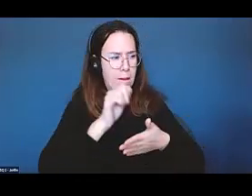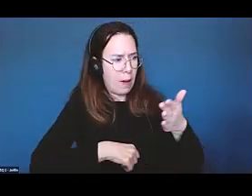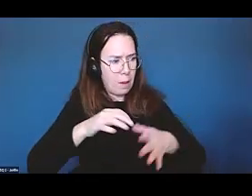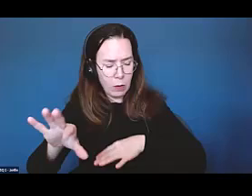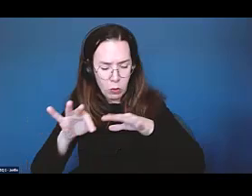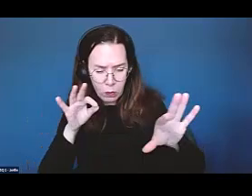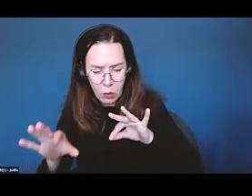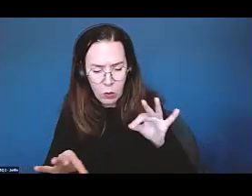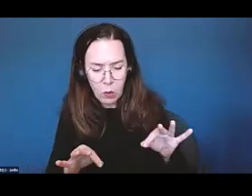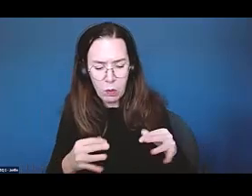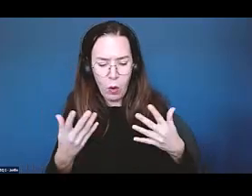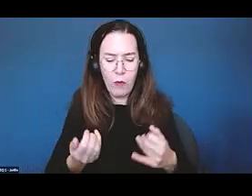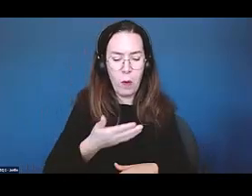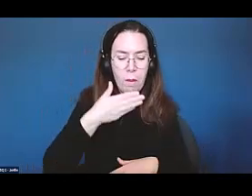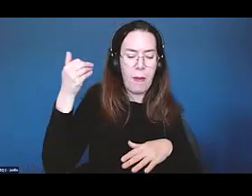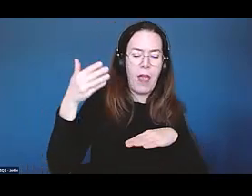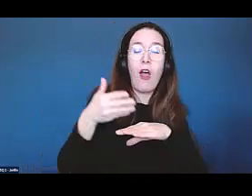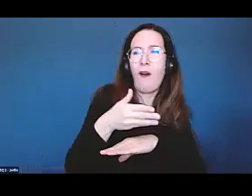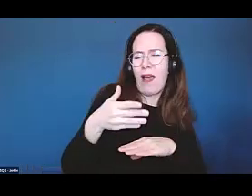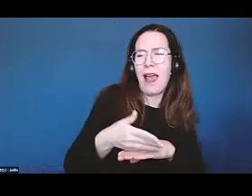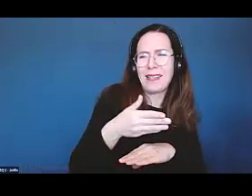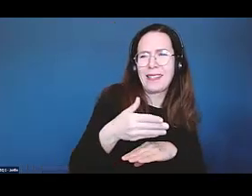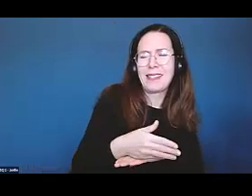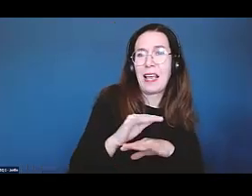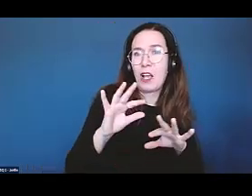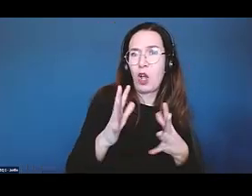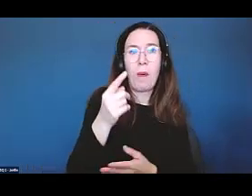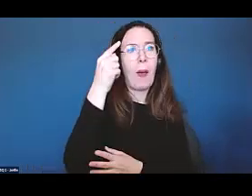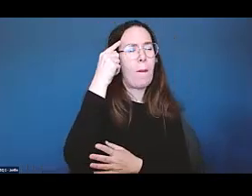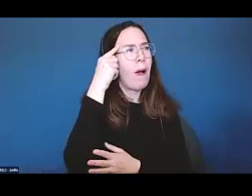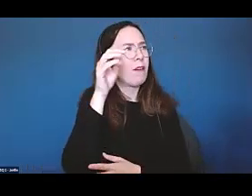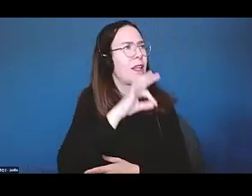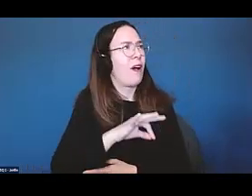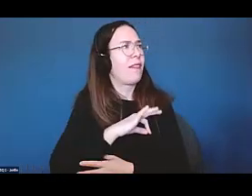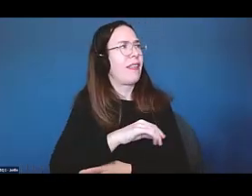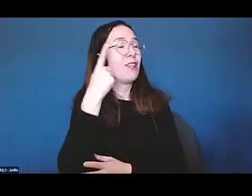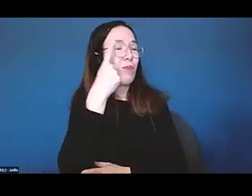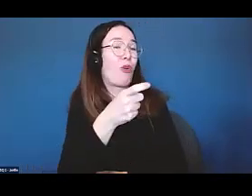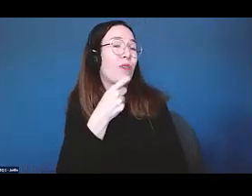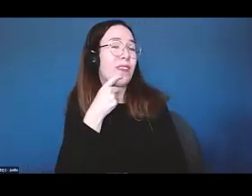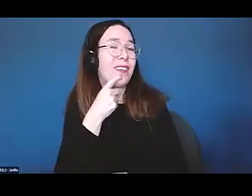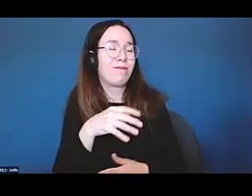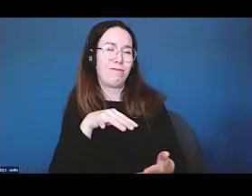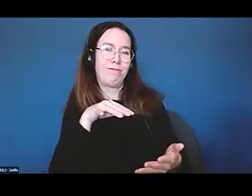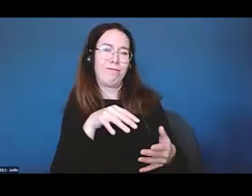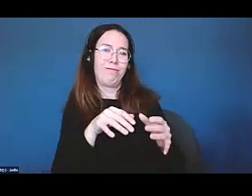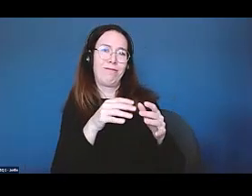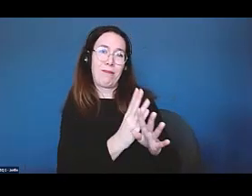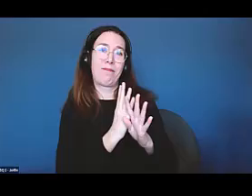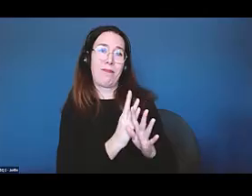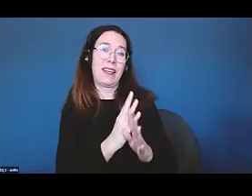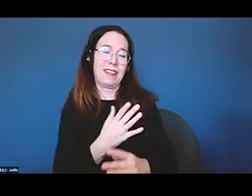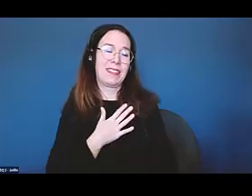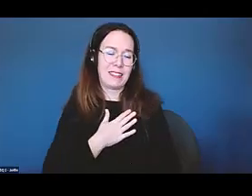cela nous permet d'avoir un meilleur accès en pensant à l'intérêt de nos résidents.